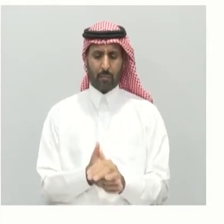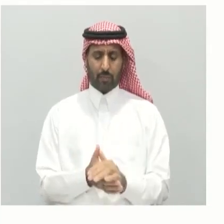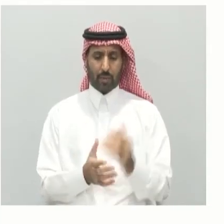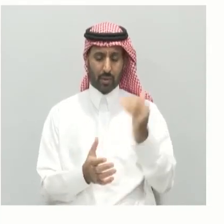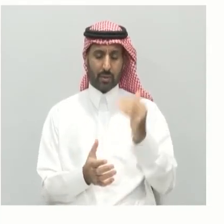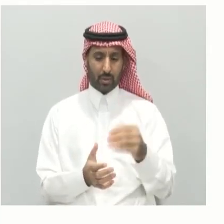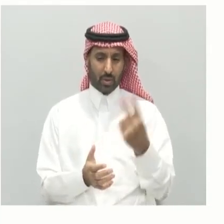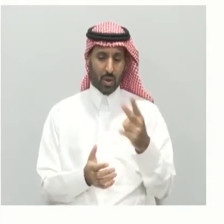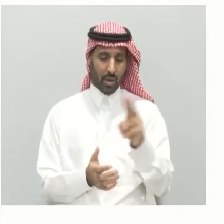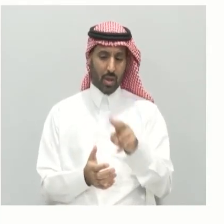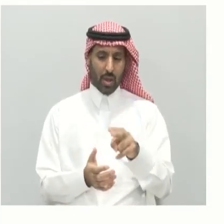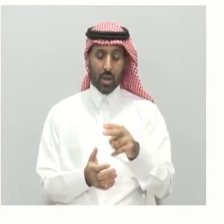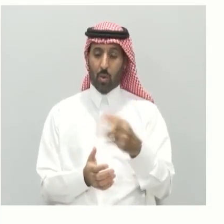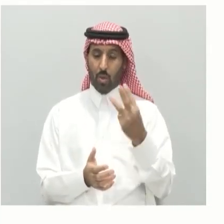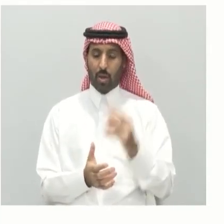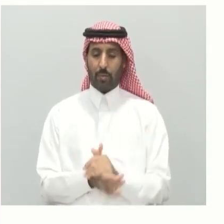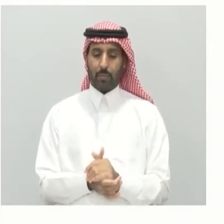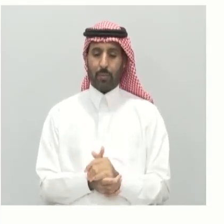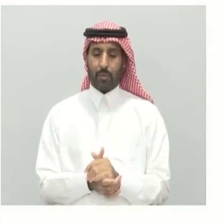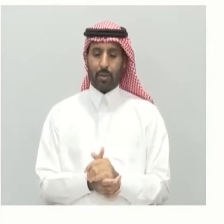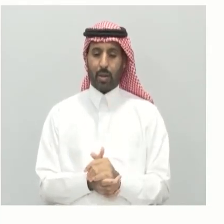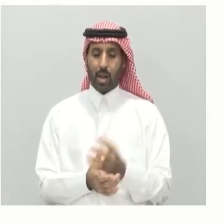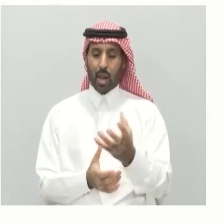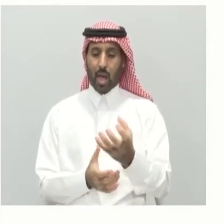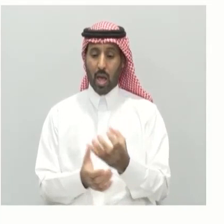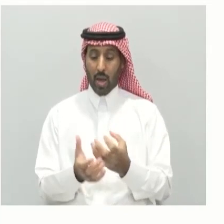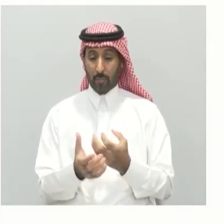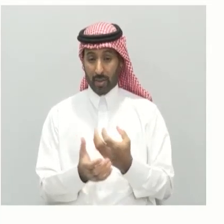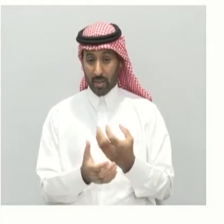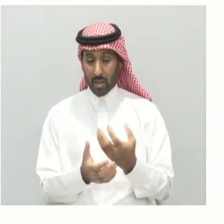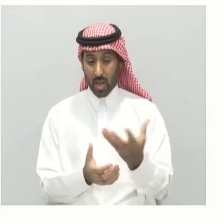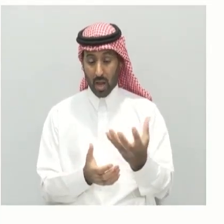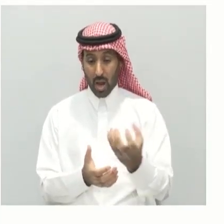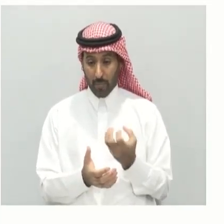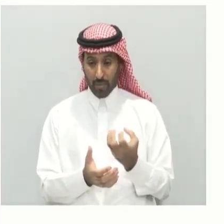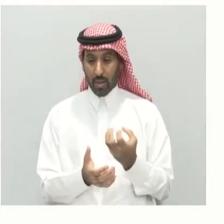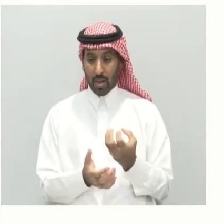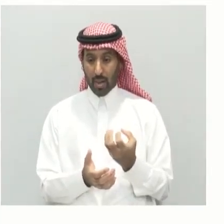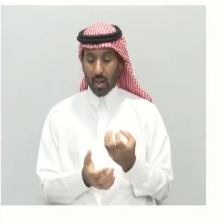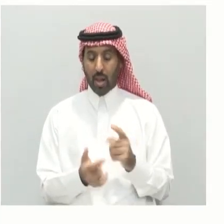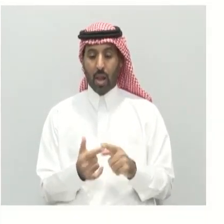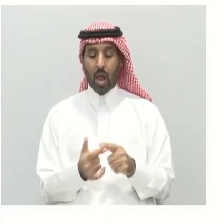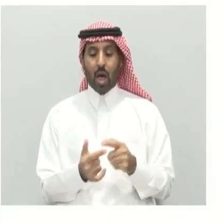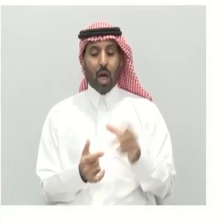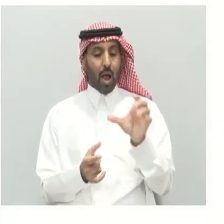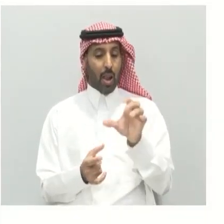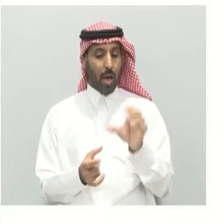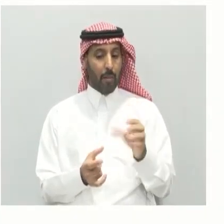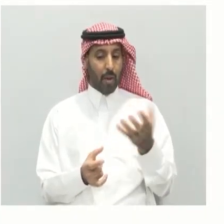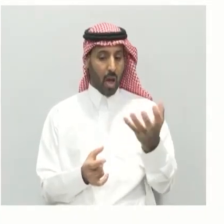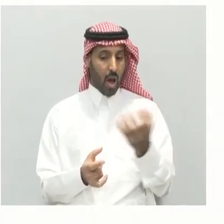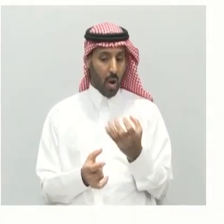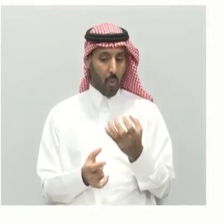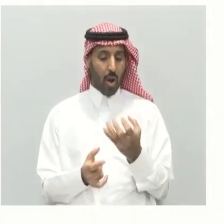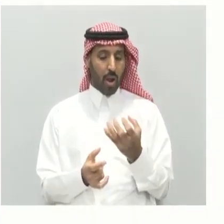الثاني والثالث العامل المختزل في هذه المعادله هو انا عارف انه قبل شوي